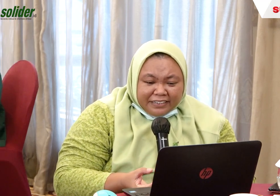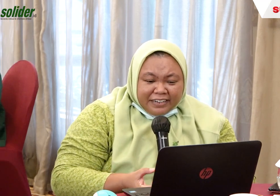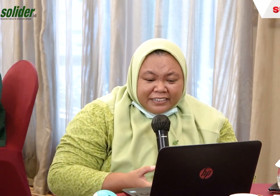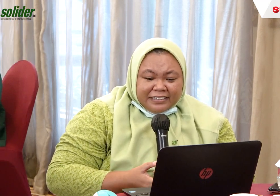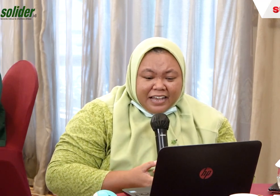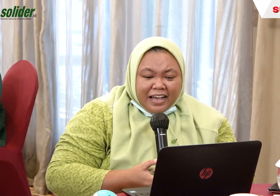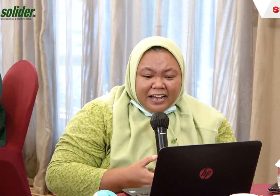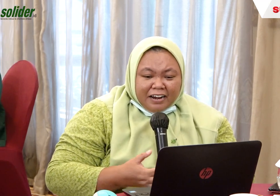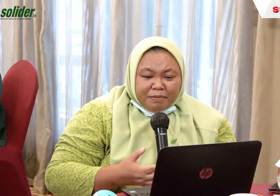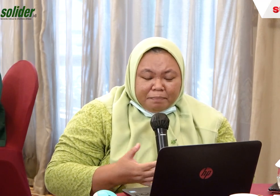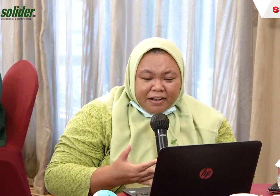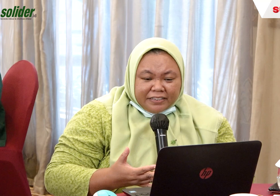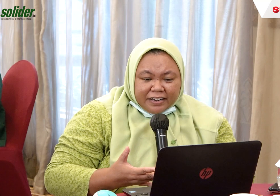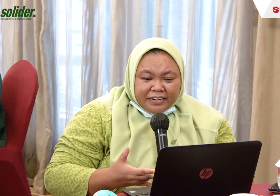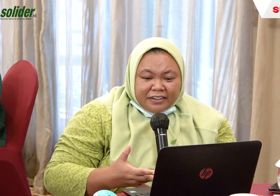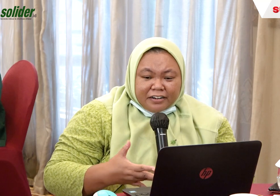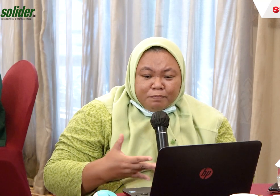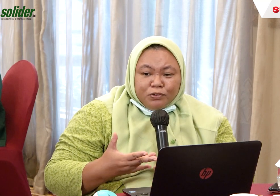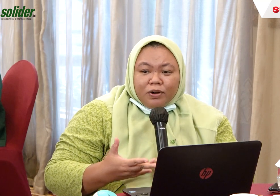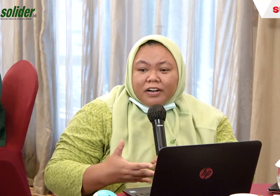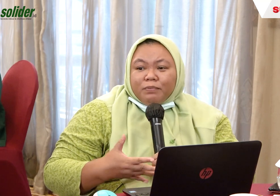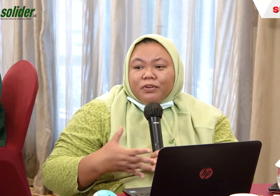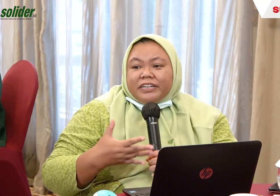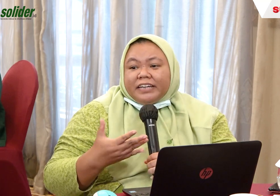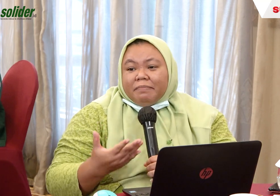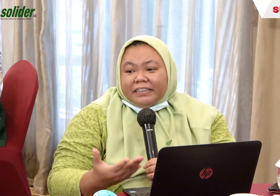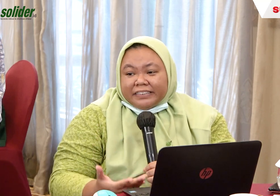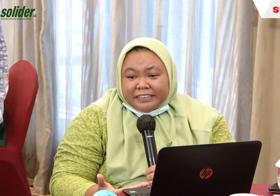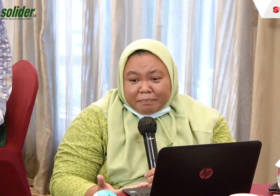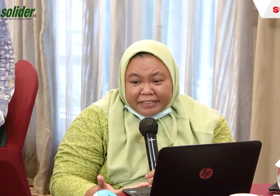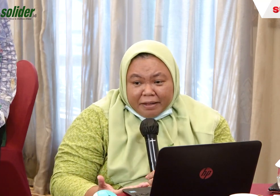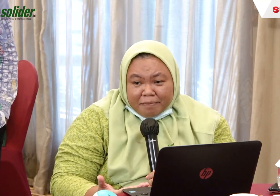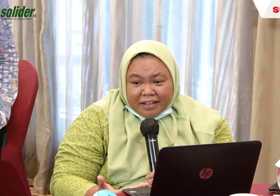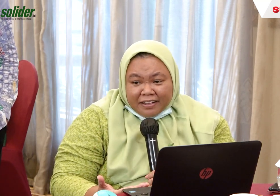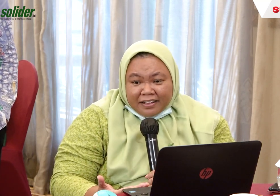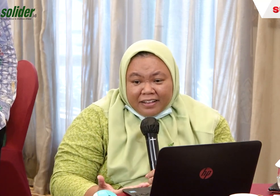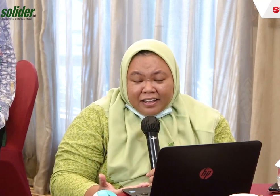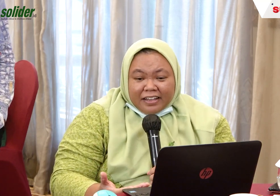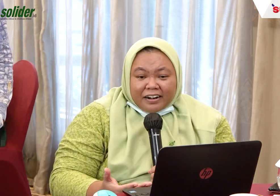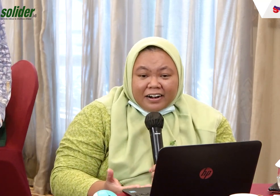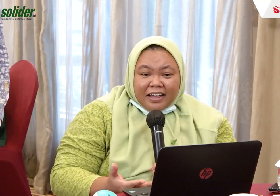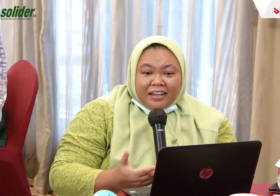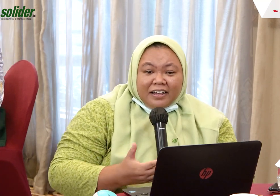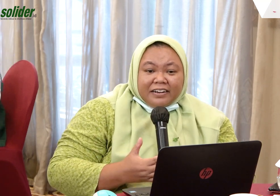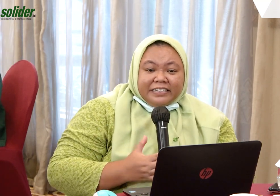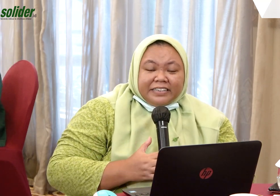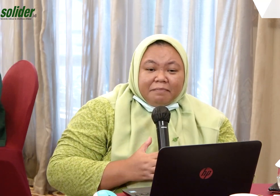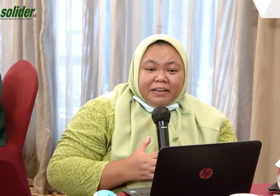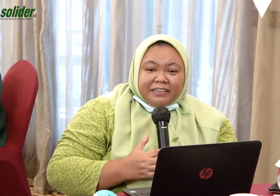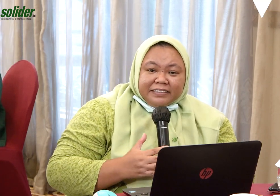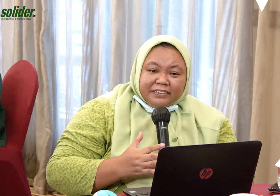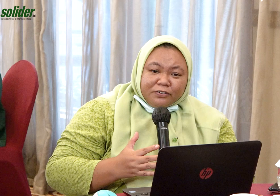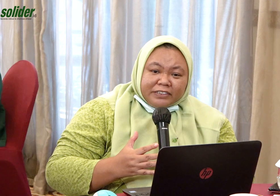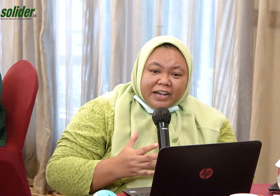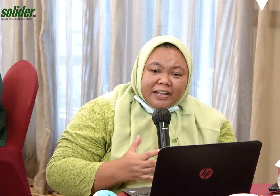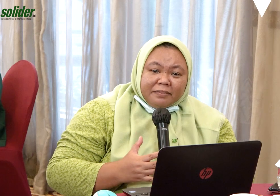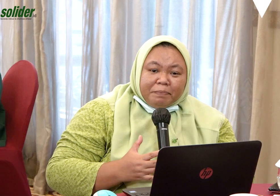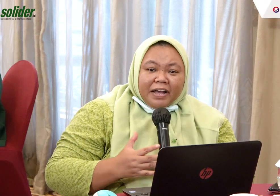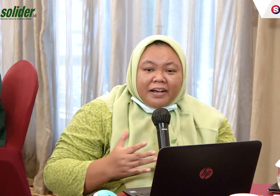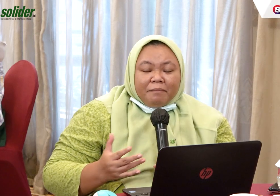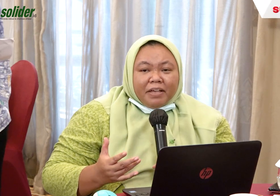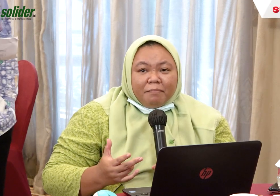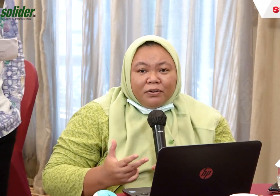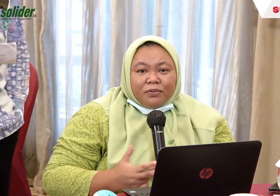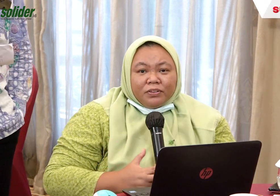ini dia akan lebih peka terkait dengan kebutuhan-kebutuhan disabilitasnya Seperti apa karena disabilitas itu